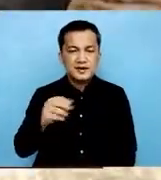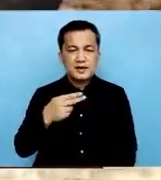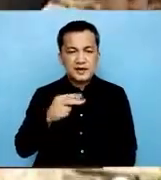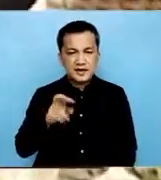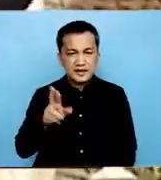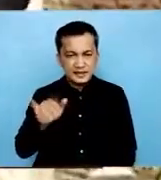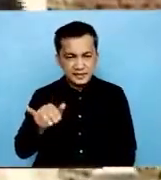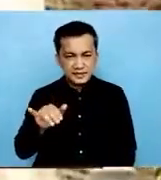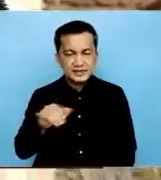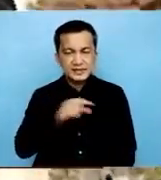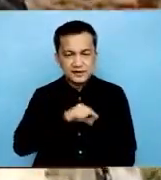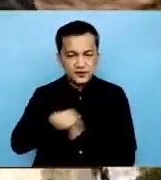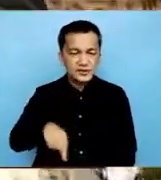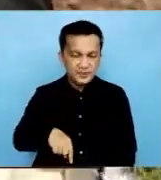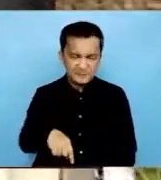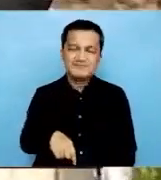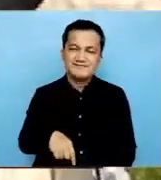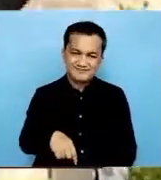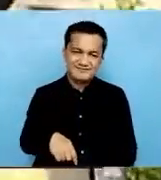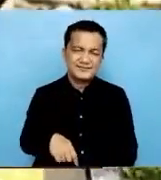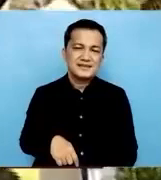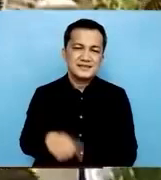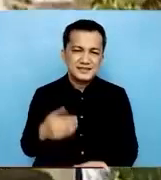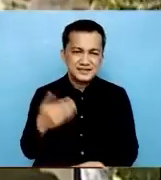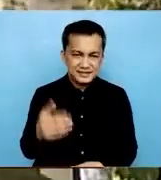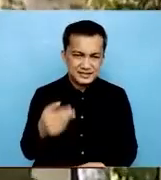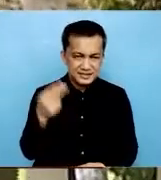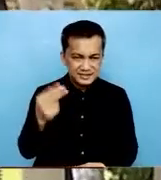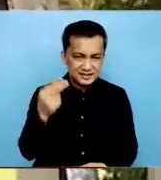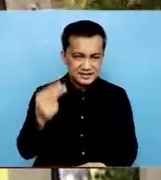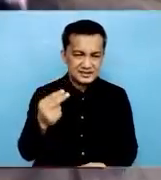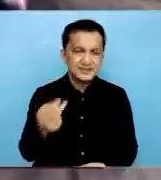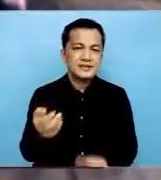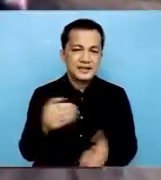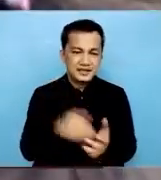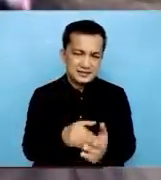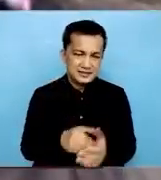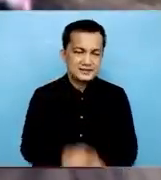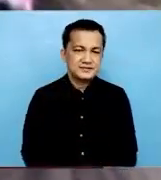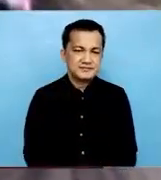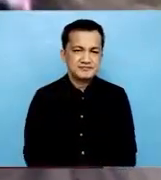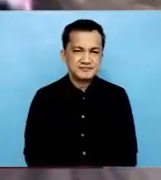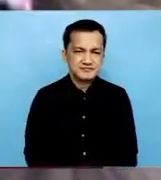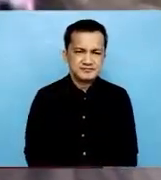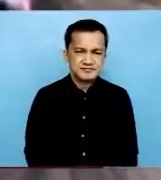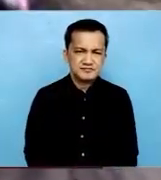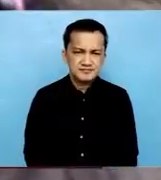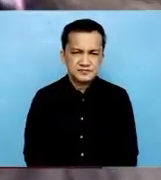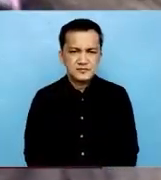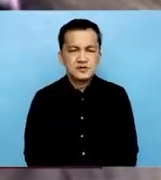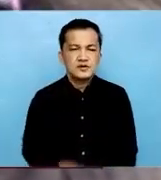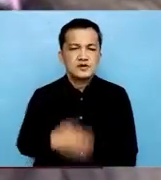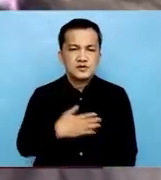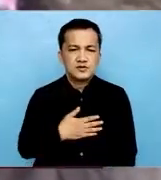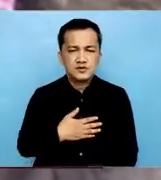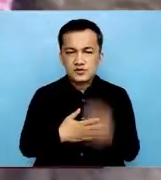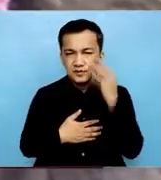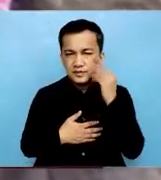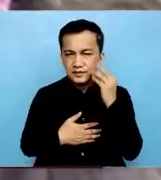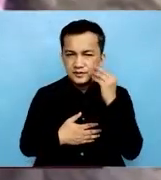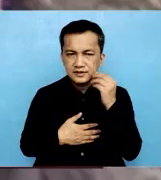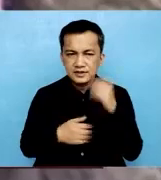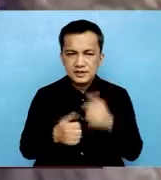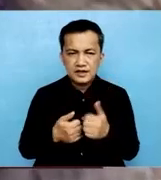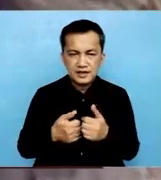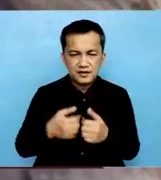Queen. Ngayon, another history na naman. Gusto ko rin mag-experience kung paano koronahan yung king.